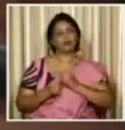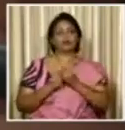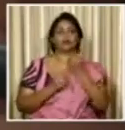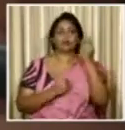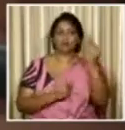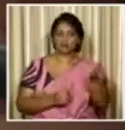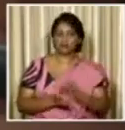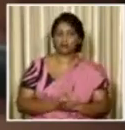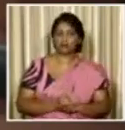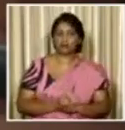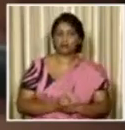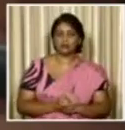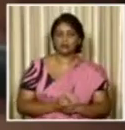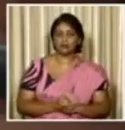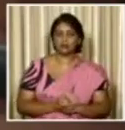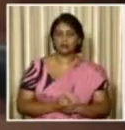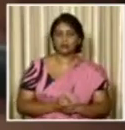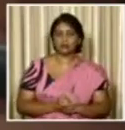weta